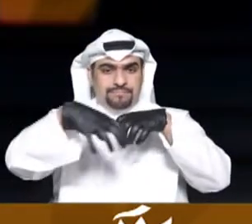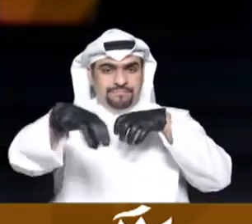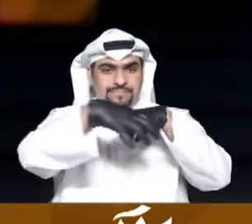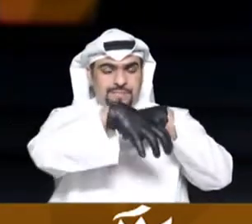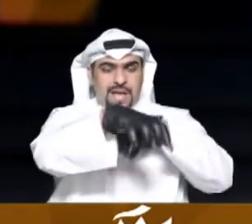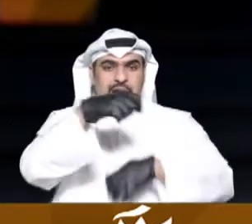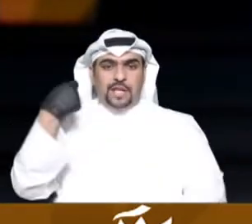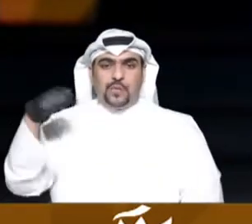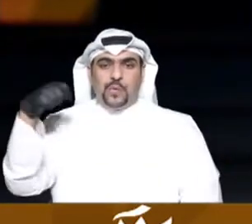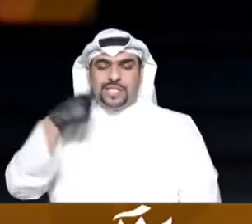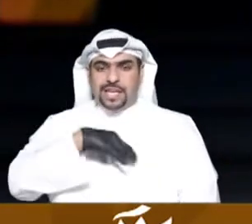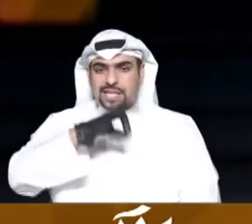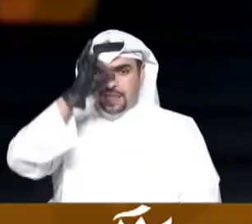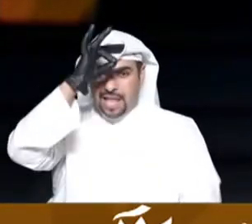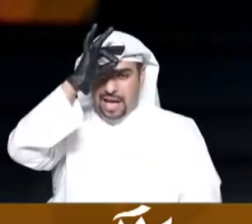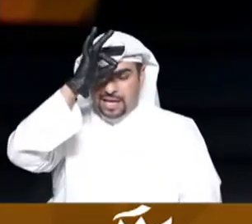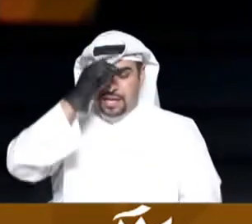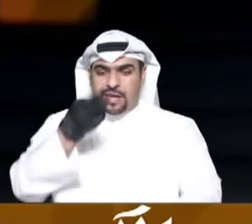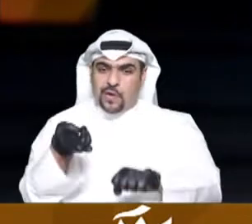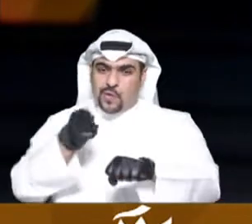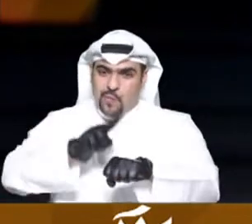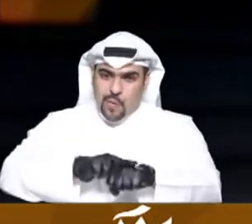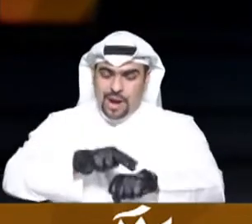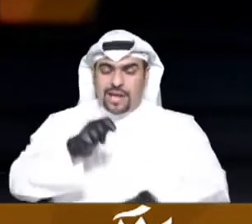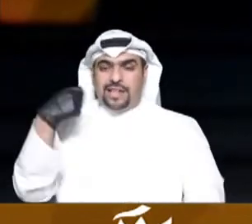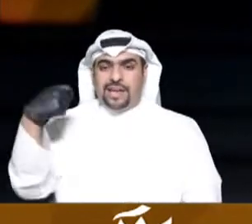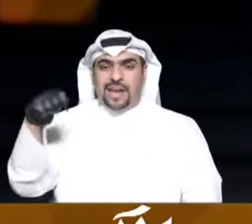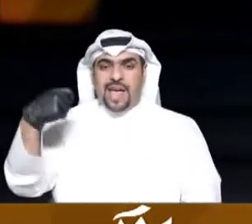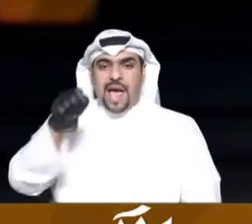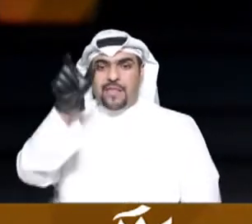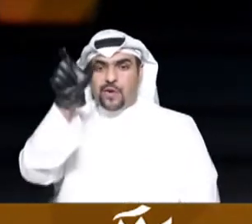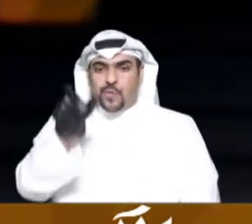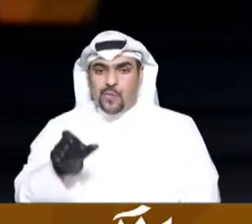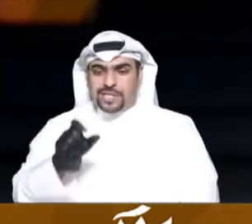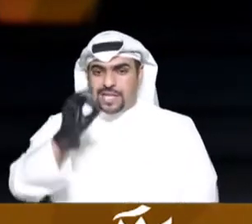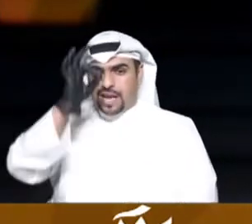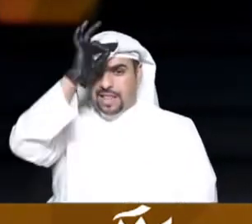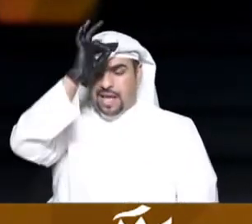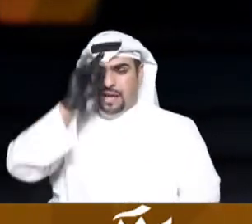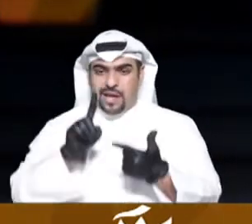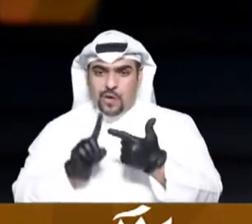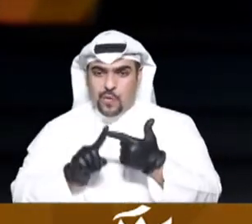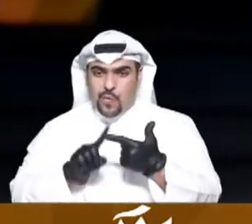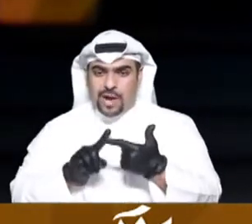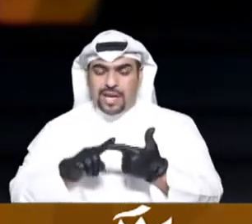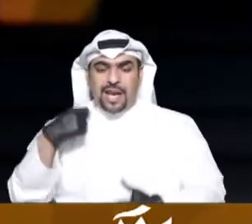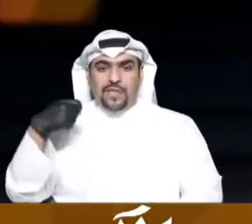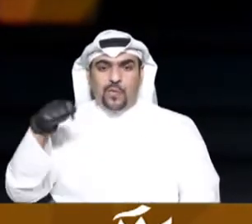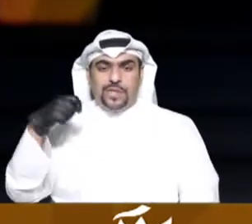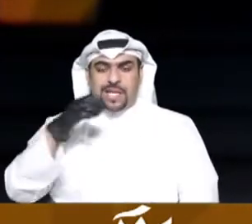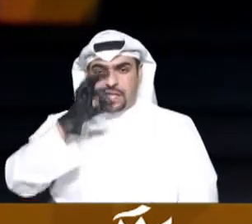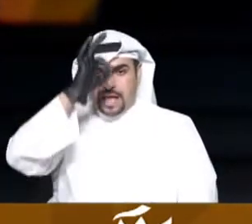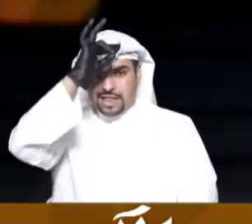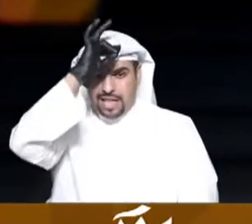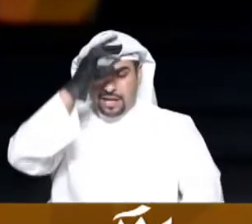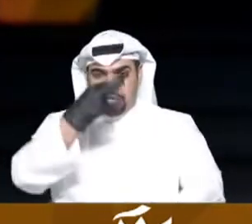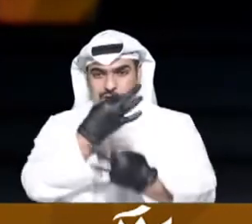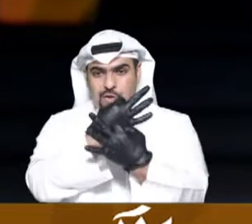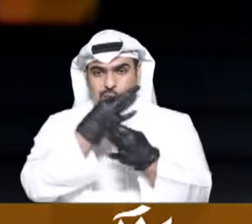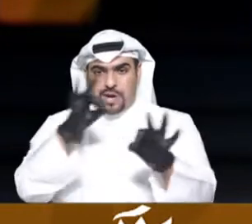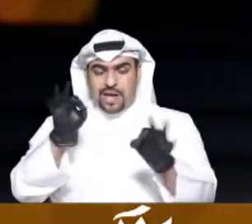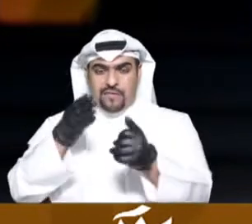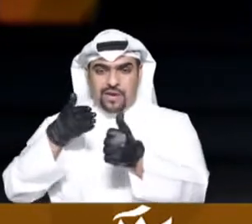نائب رئيس مجلس الوزراء وزير الداخليه انس الصالح، وايضا وكيل وزاره الداخليه الفريق عصام النهام، وكافه